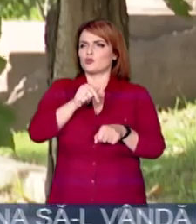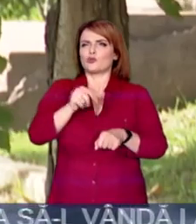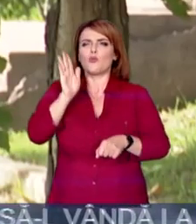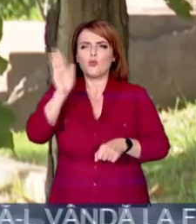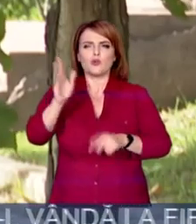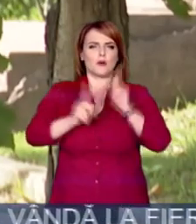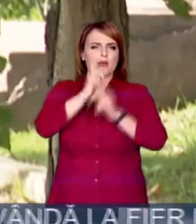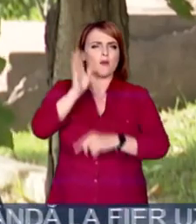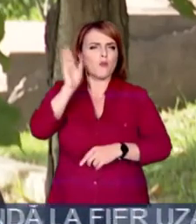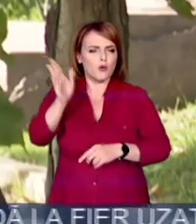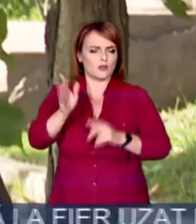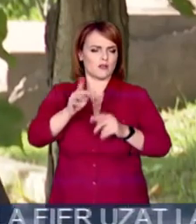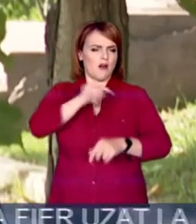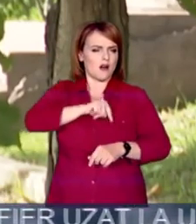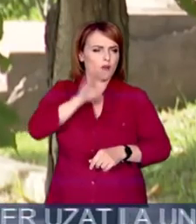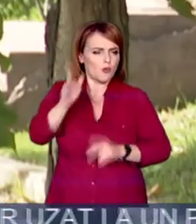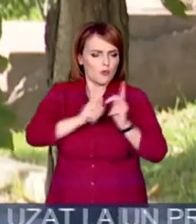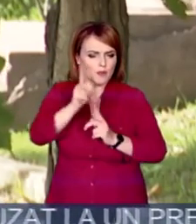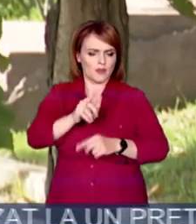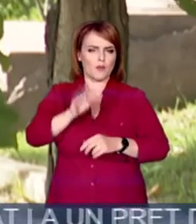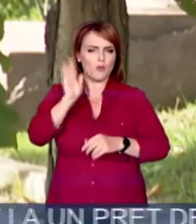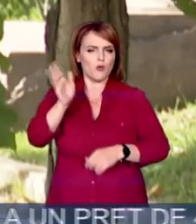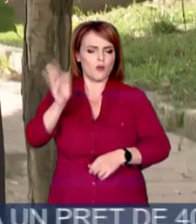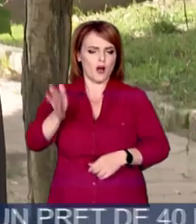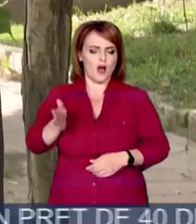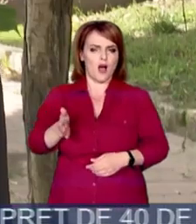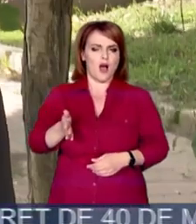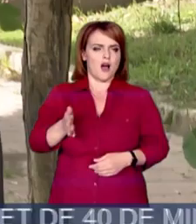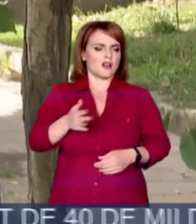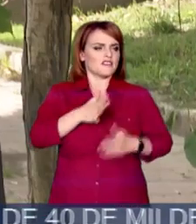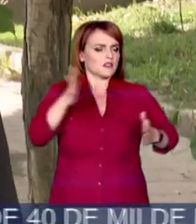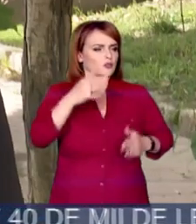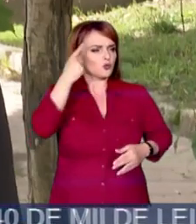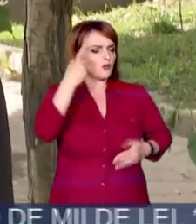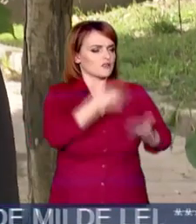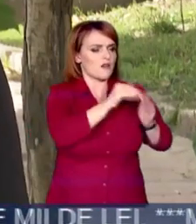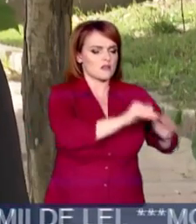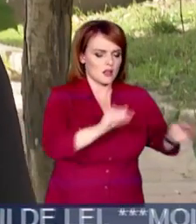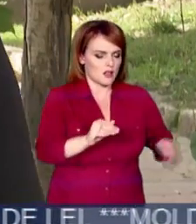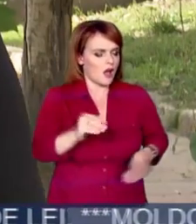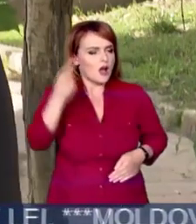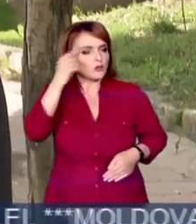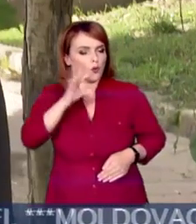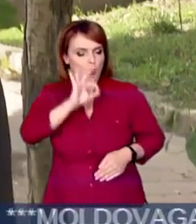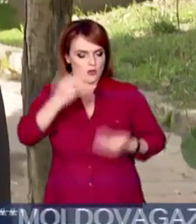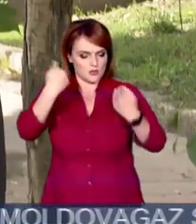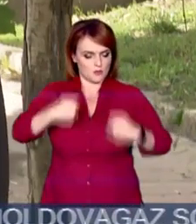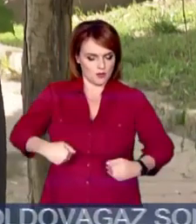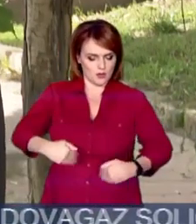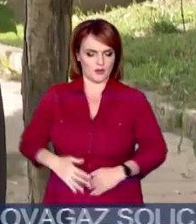Un om te bate în propria ta casă față de propriul tău copil. Trebuie să fac ceva, trebuie să mă